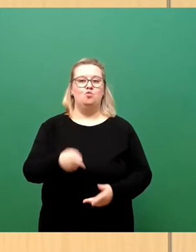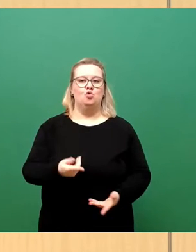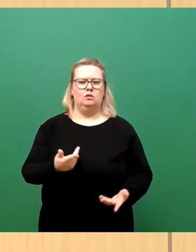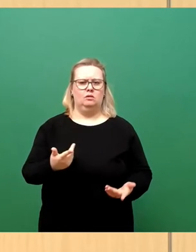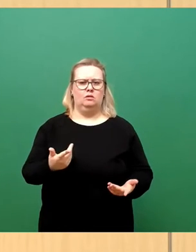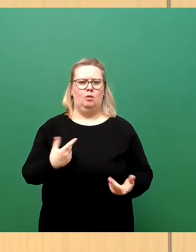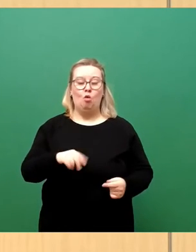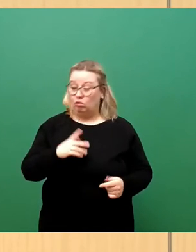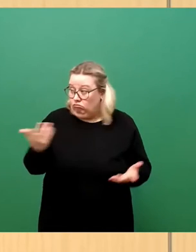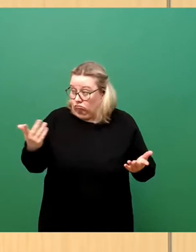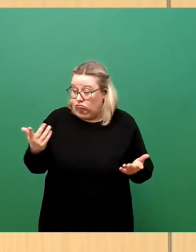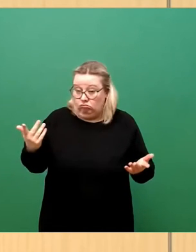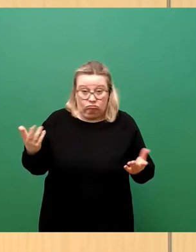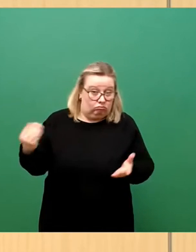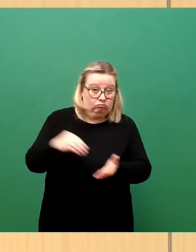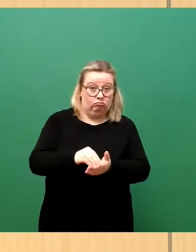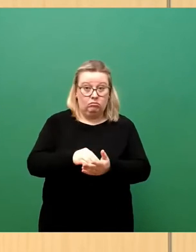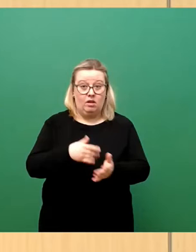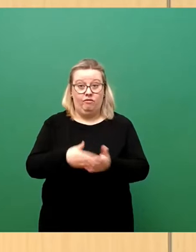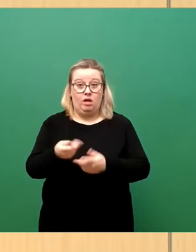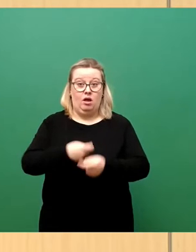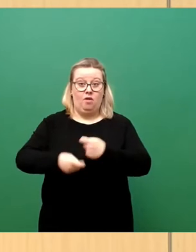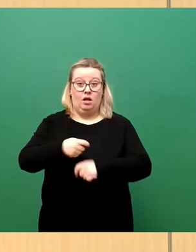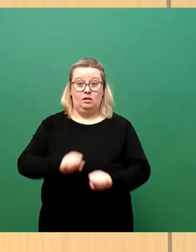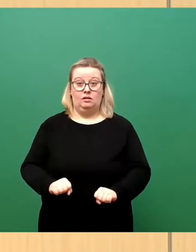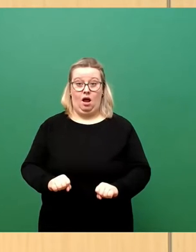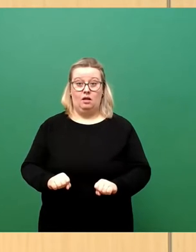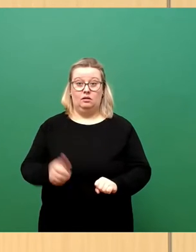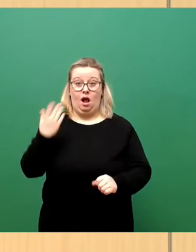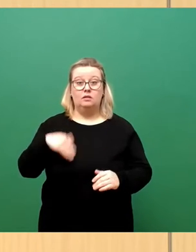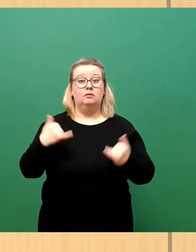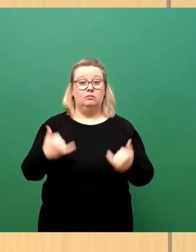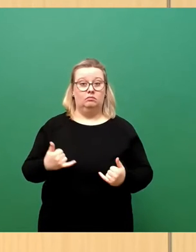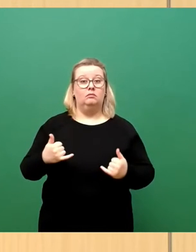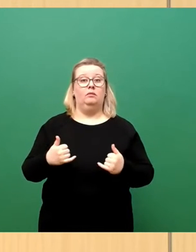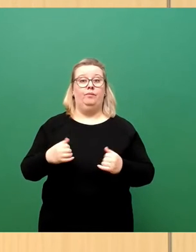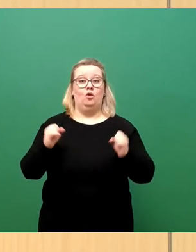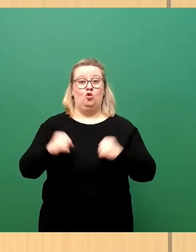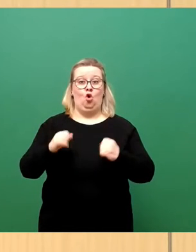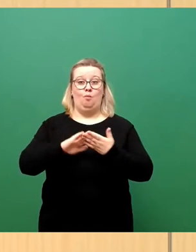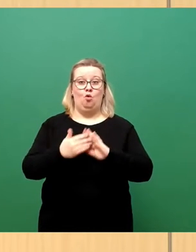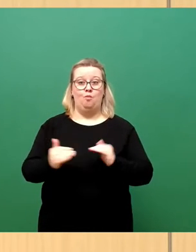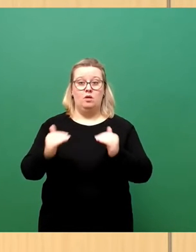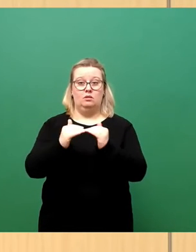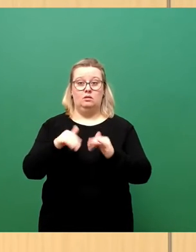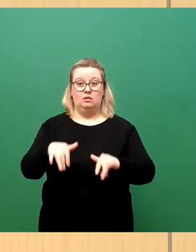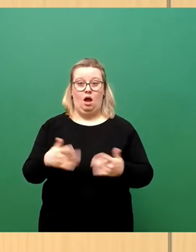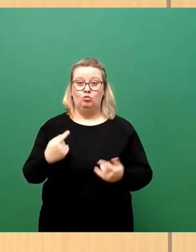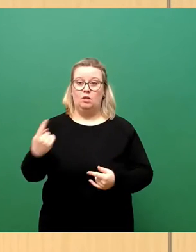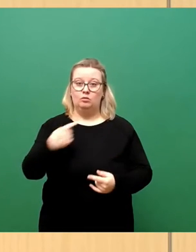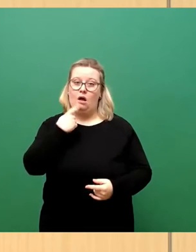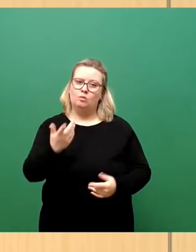war offen, dort nochmal weiter zu verhandeln. Als dieser Kompromiss stand, hat Ihre Fraktion angemeldet, dass es